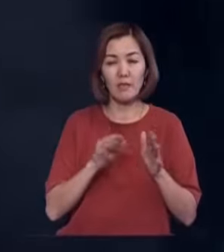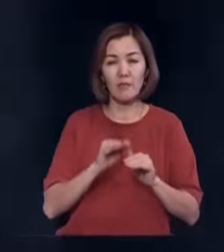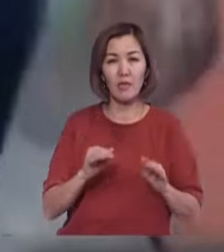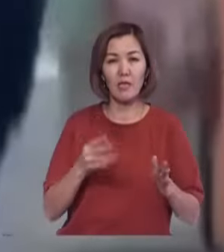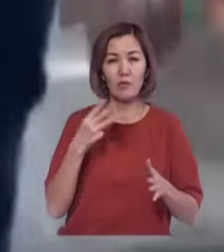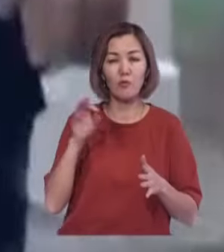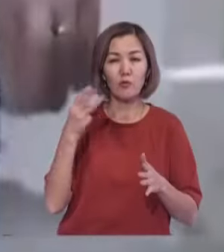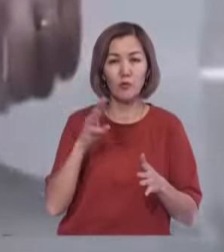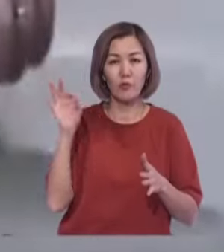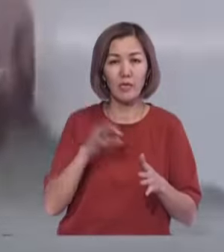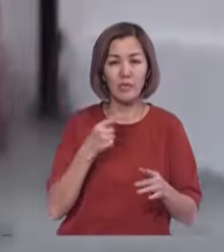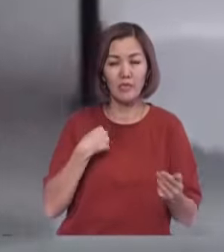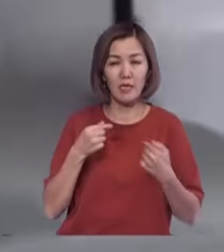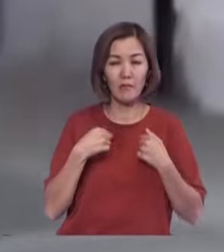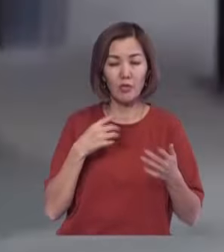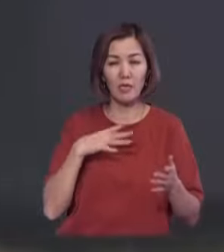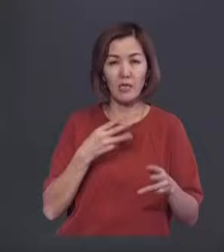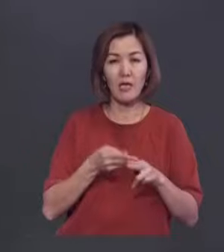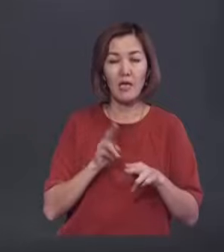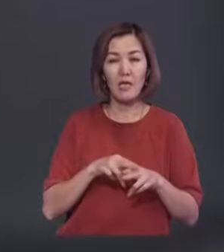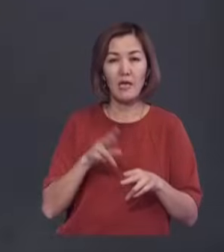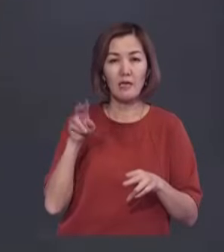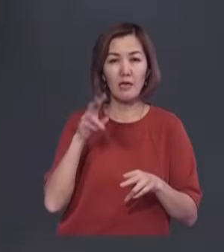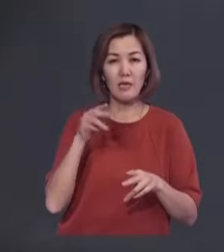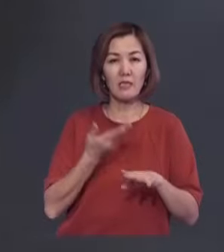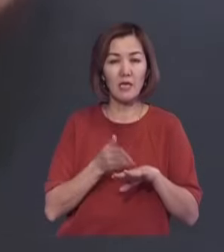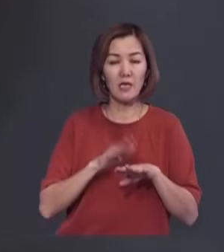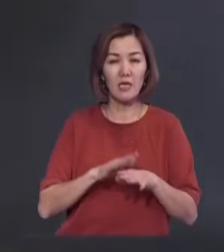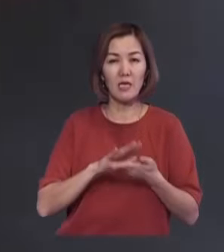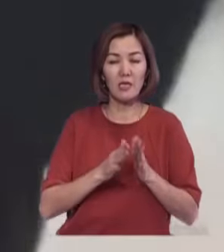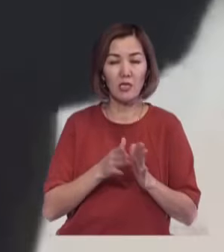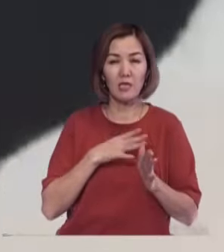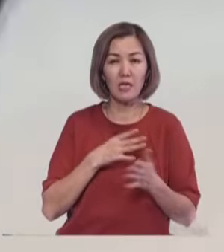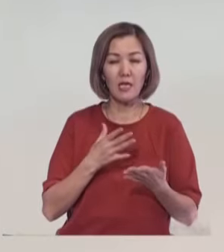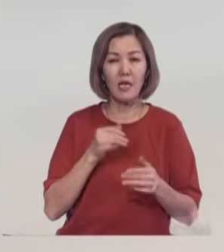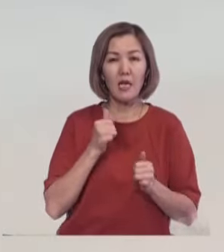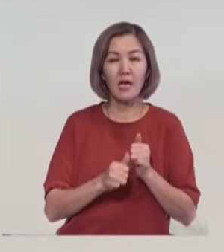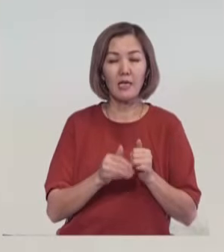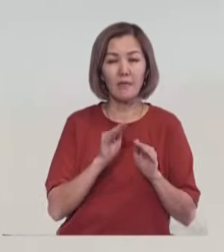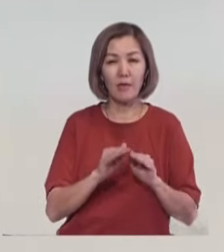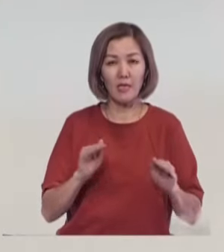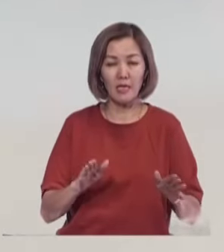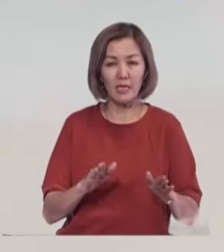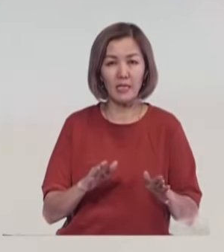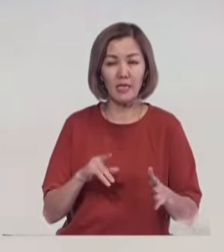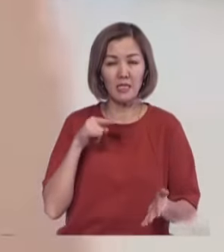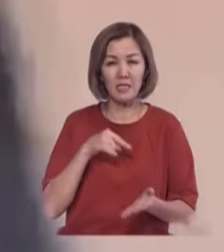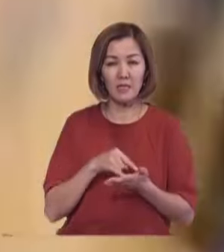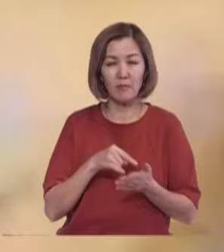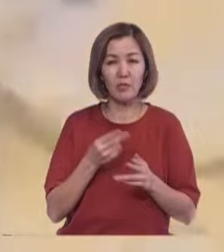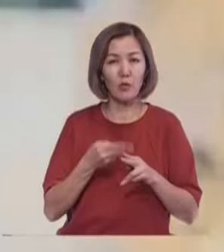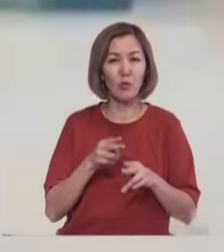балалардың 33% зардап шегеді. Әсіресе Қырғызстандағы жағдай алаңдатарлық деңгейде екен. Айырқалпақта ағайында балалар арасындағы